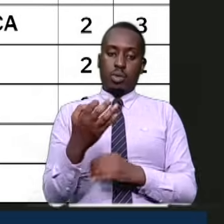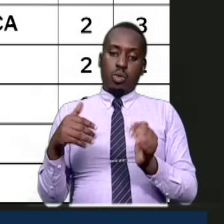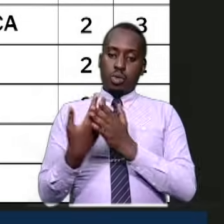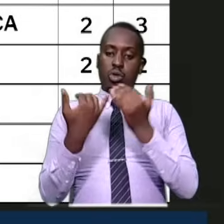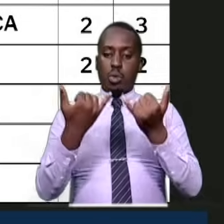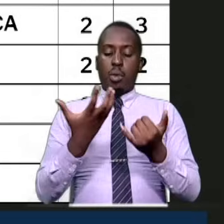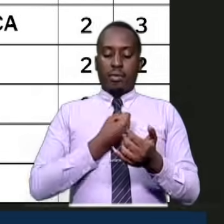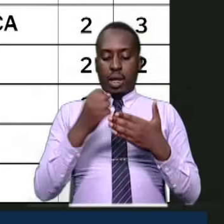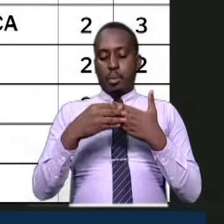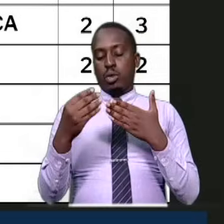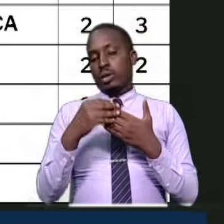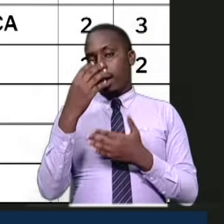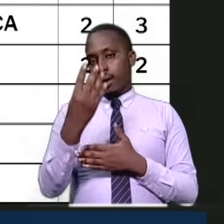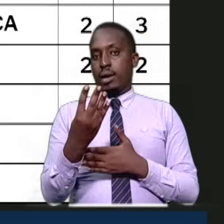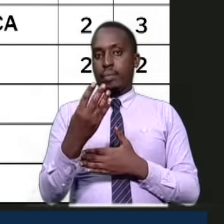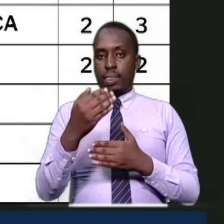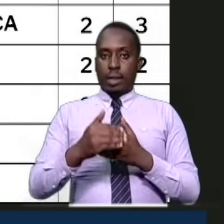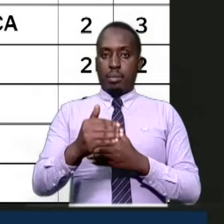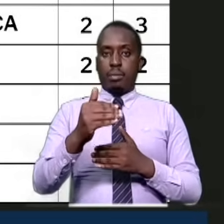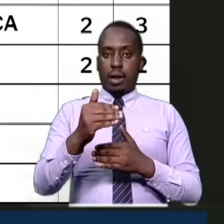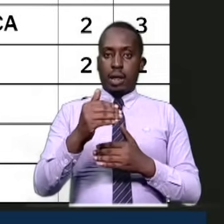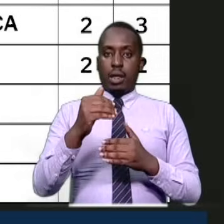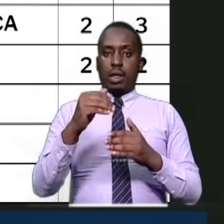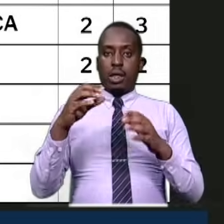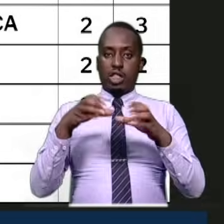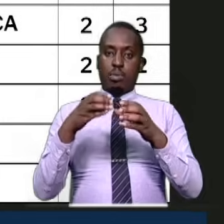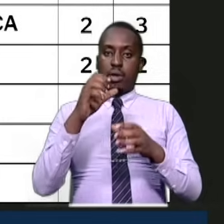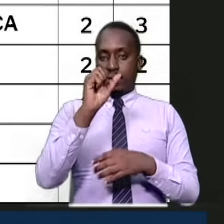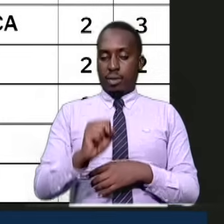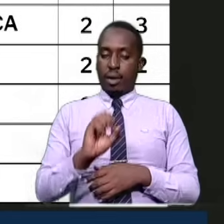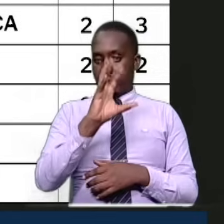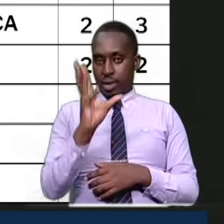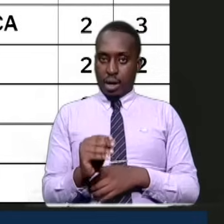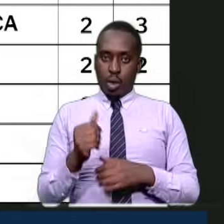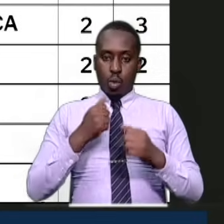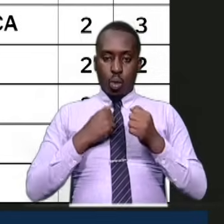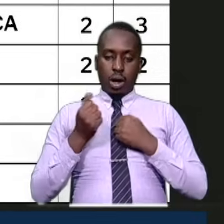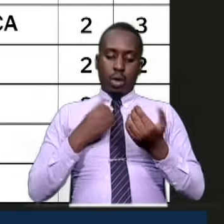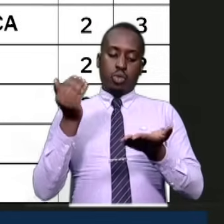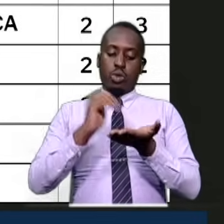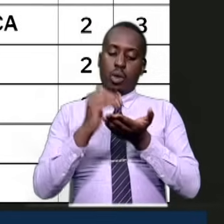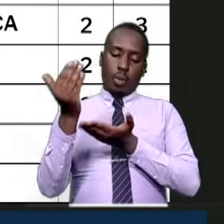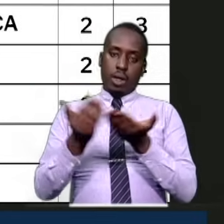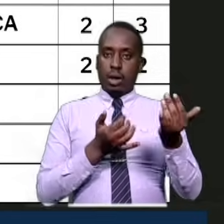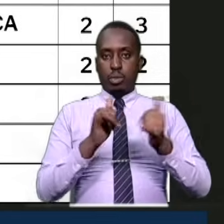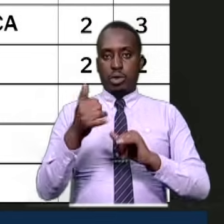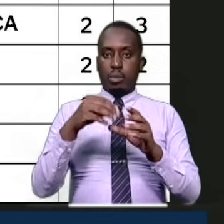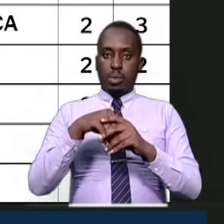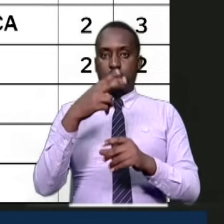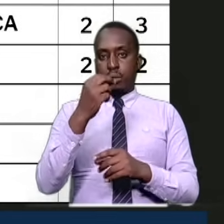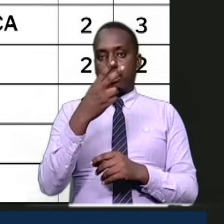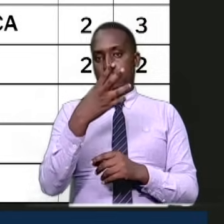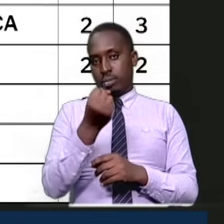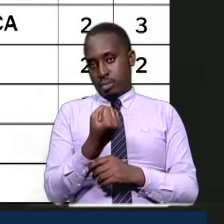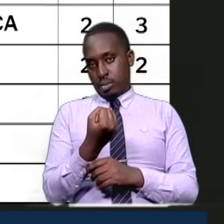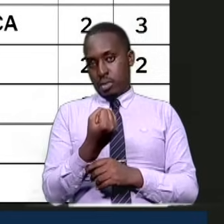ubu bafite amanota ane bakaba ari imbere y'ikipe ya Afrika y'Epfo u Rwanda ruzongera kwakira umukino muri 2025